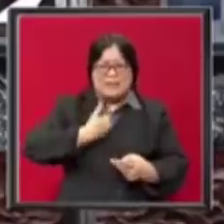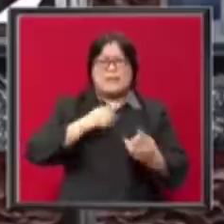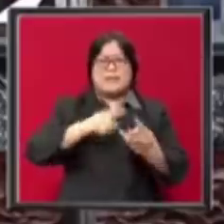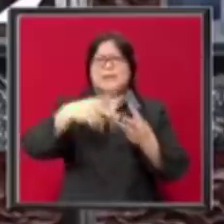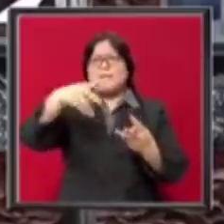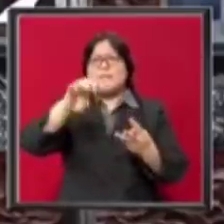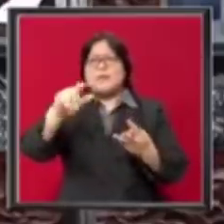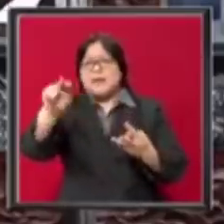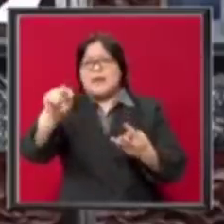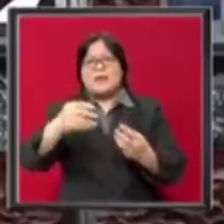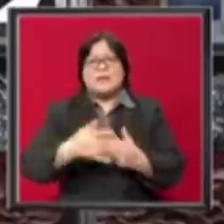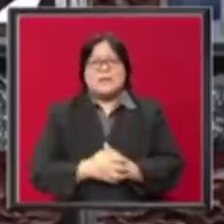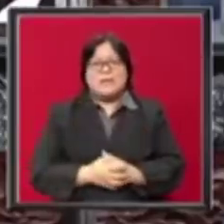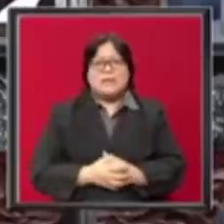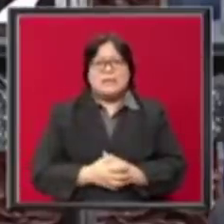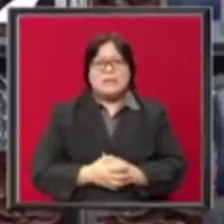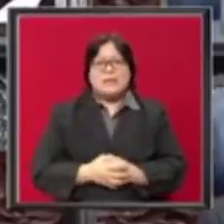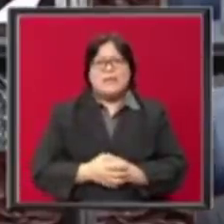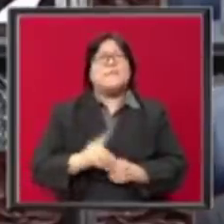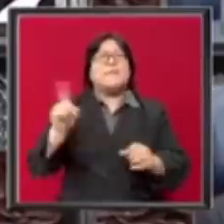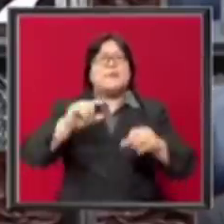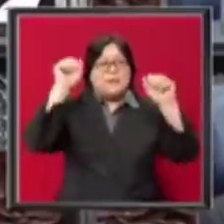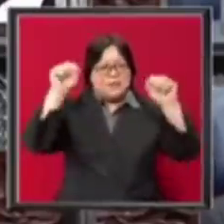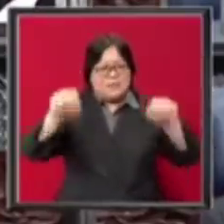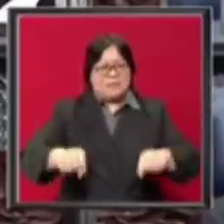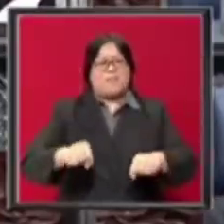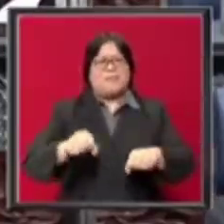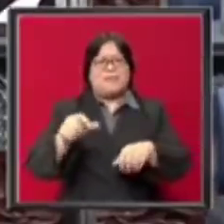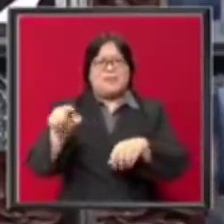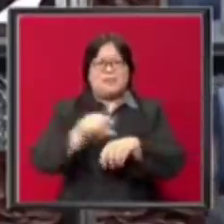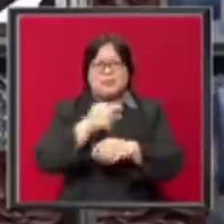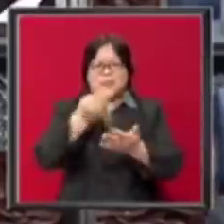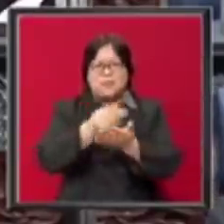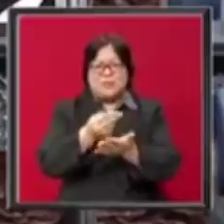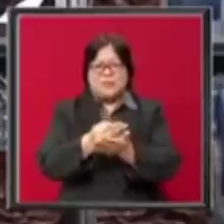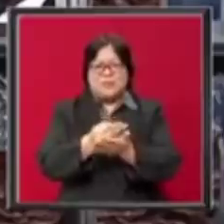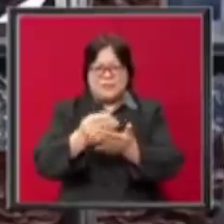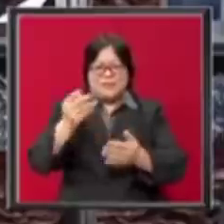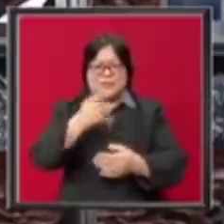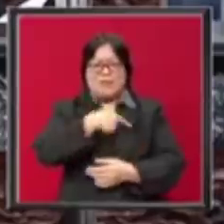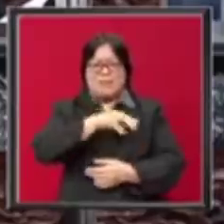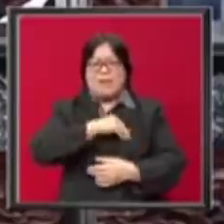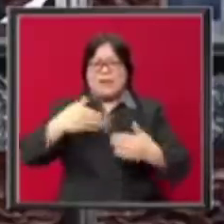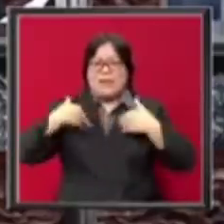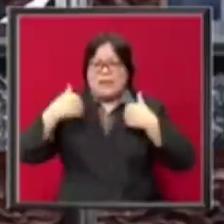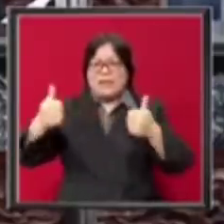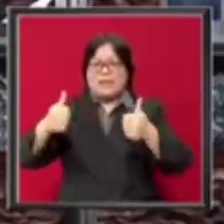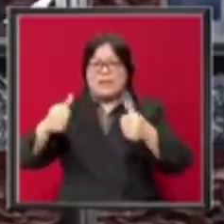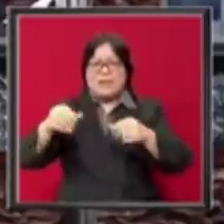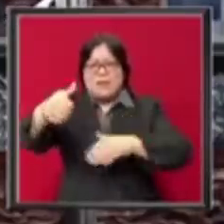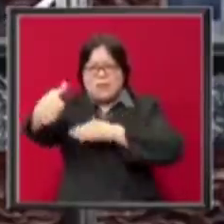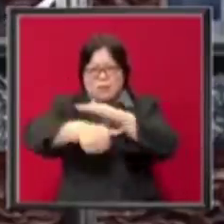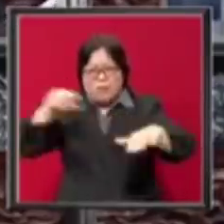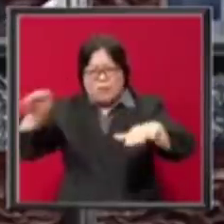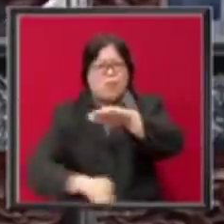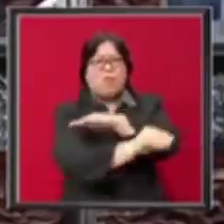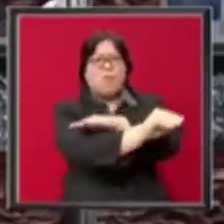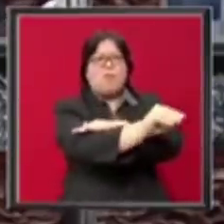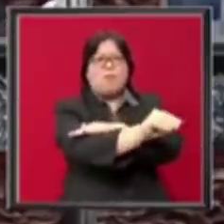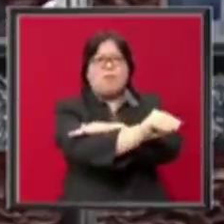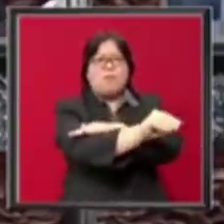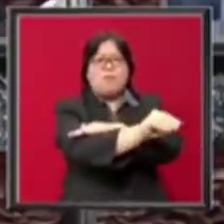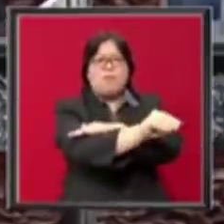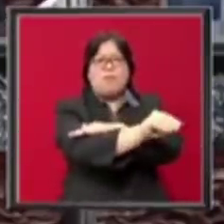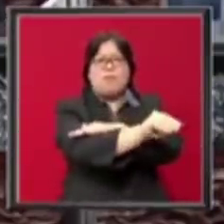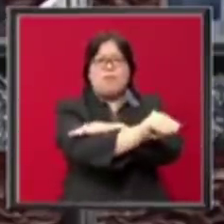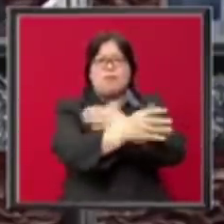dari Pekan, kita tak buat. Mana boleh kita guna peruntukan Menteri Kesihatan, kemudian dia sorok pula belah sana lagi,